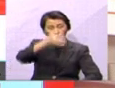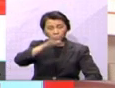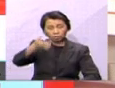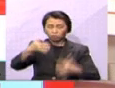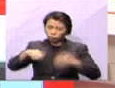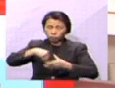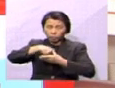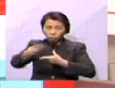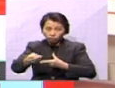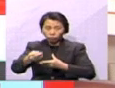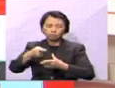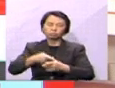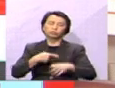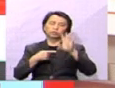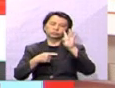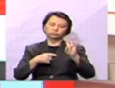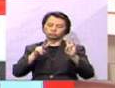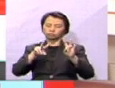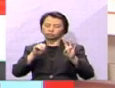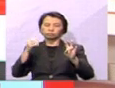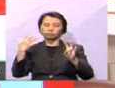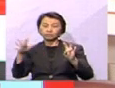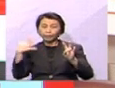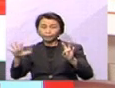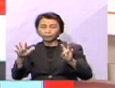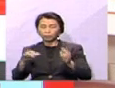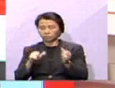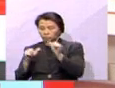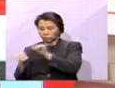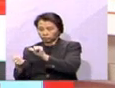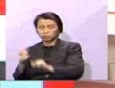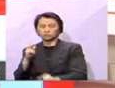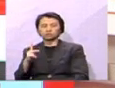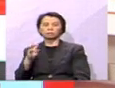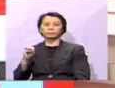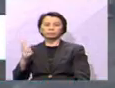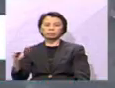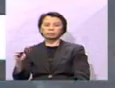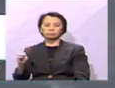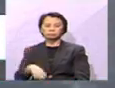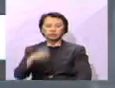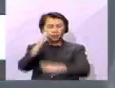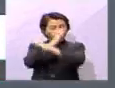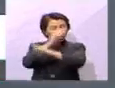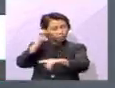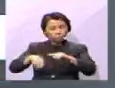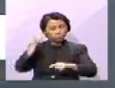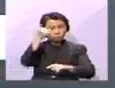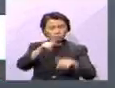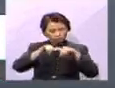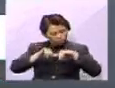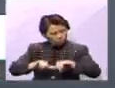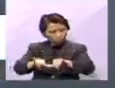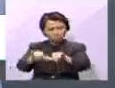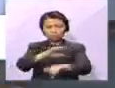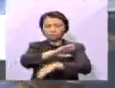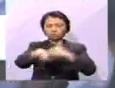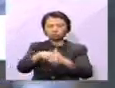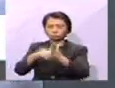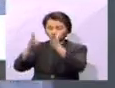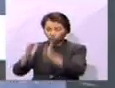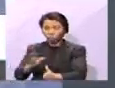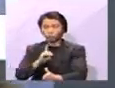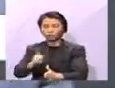julai 2015 oleh Kementerian kesihatan menurut beliau larangan itu masih kekal kepada semua jemaah